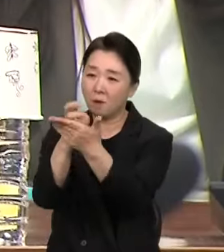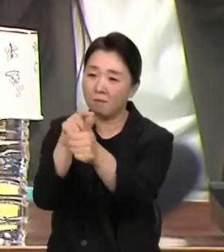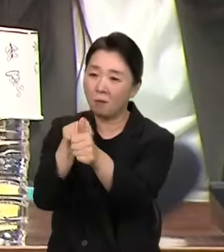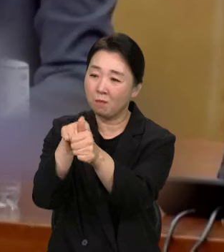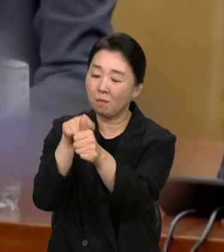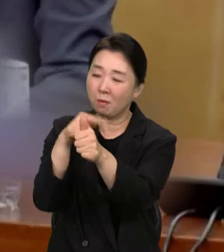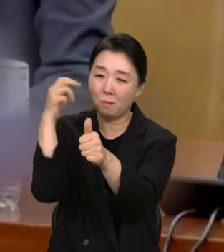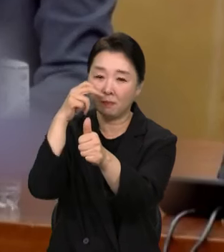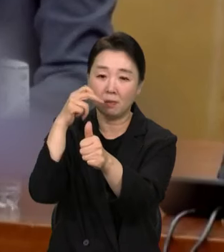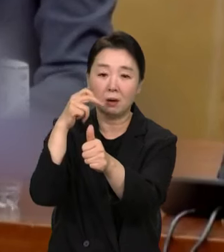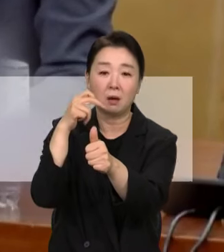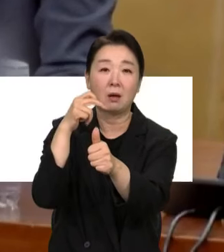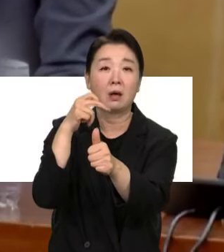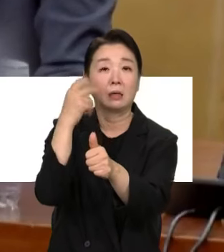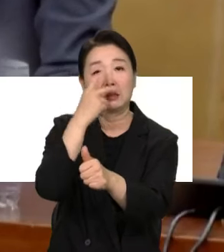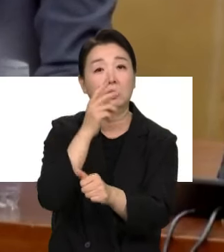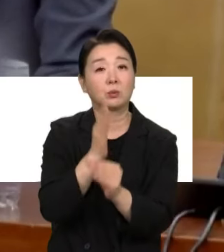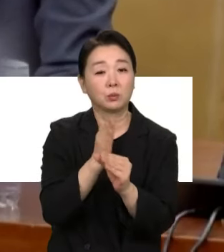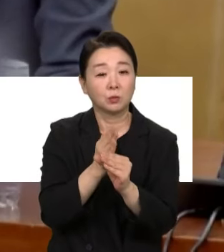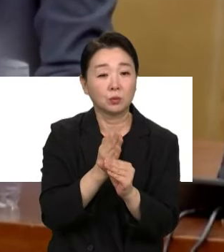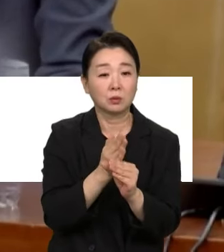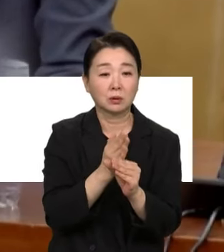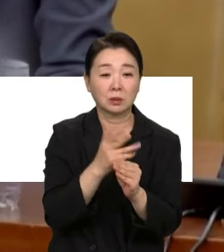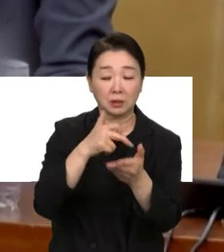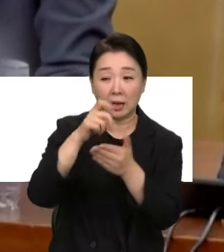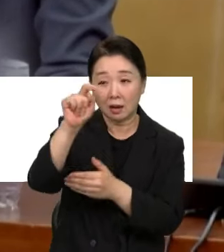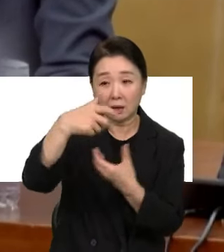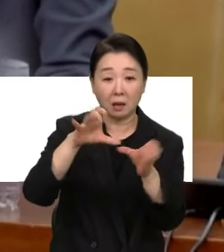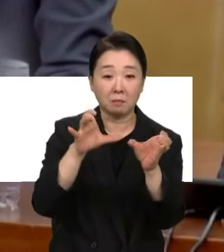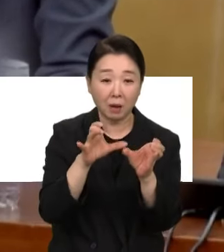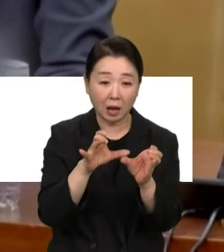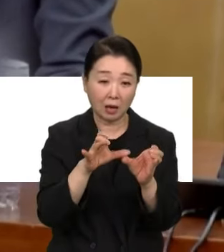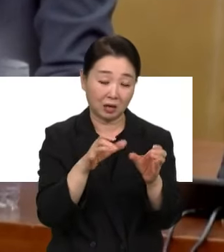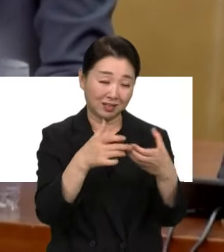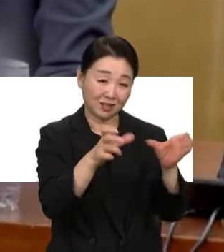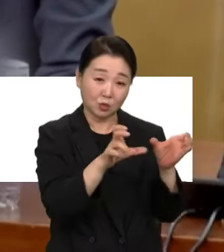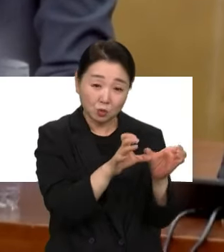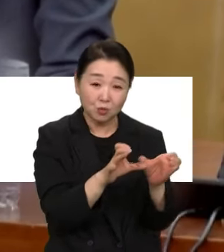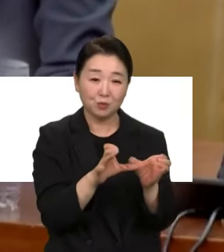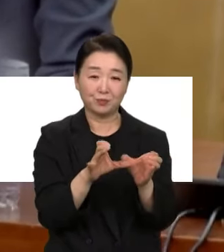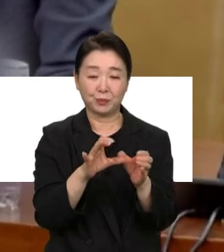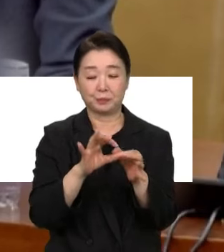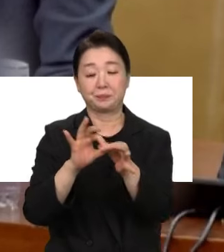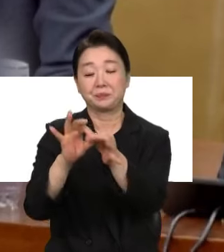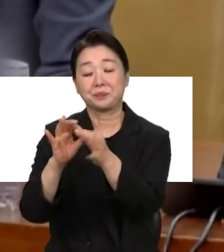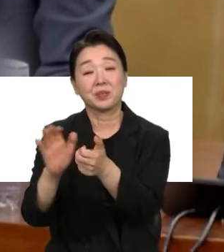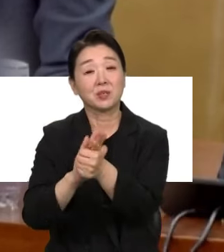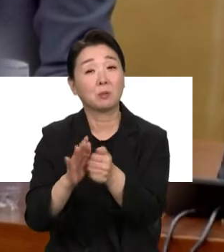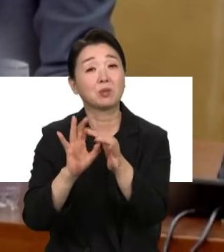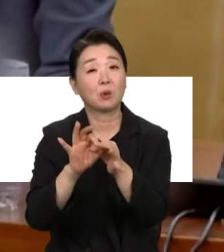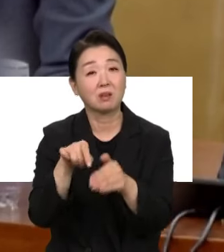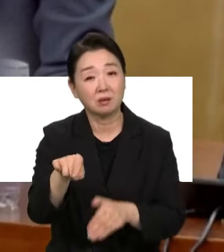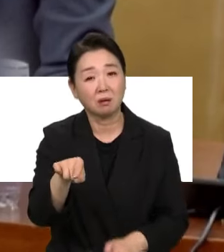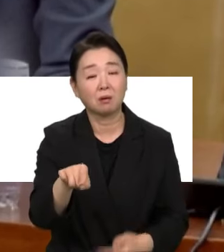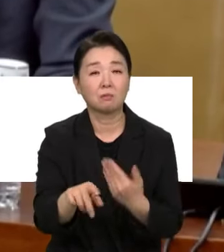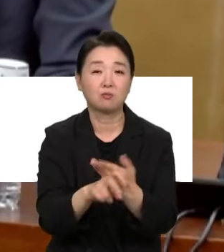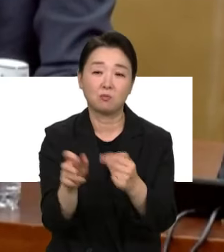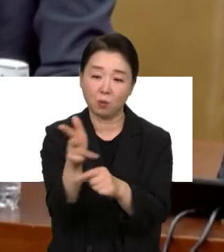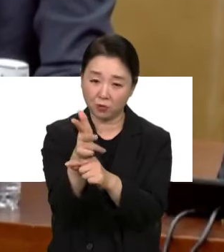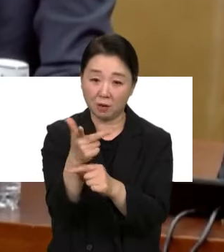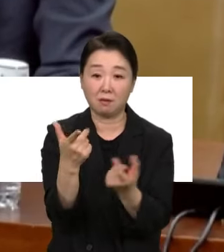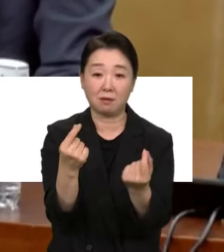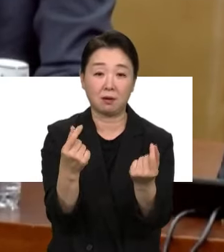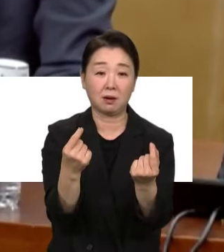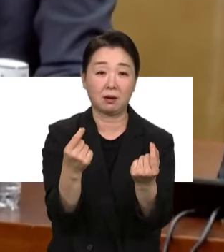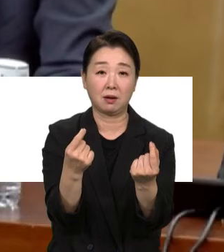했습니다 텔레그램과 관련해서는 그룹 채팅방이나 채널 서비스 등에서 공개되는 영역에 대해서는 어 불법 촬영물